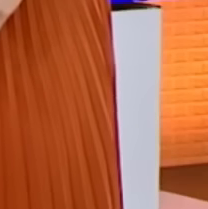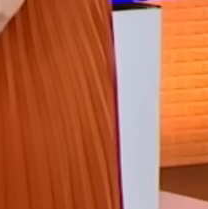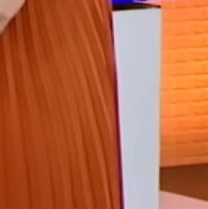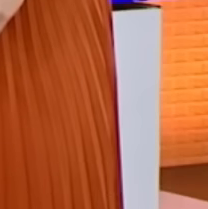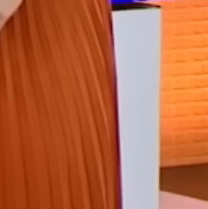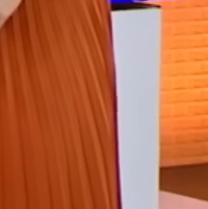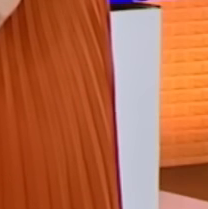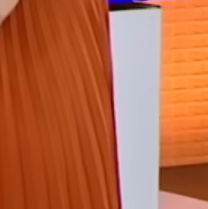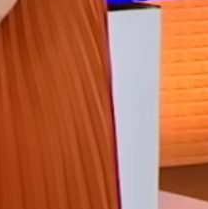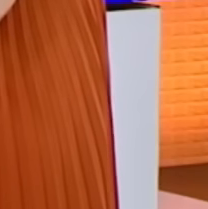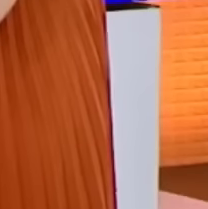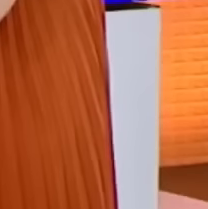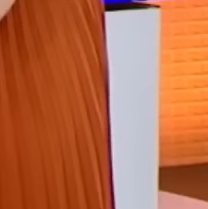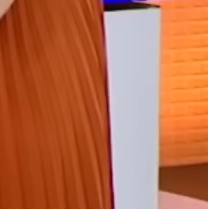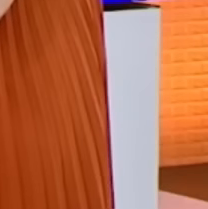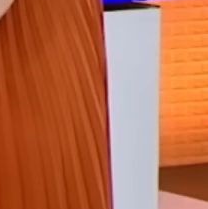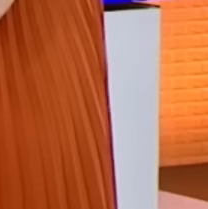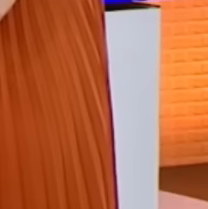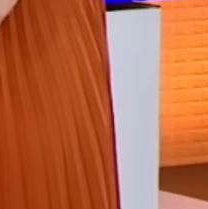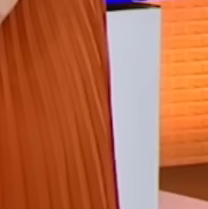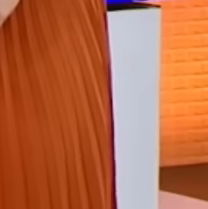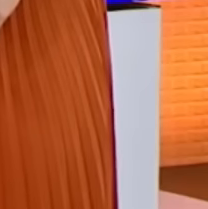TV at sa www.gmanews.tv